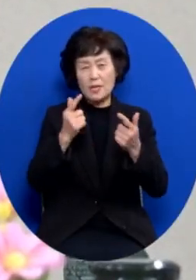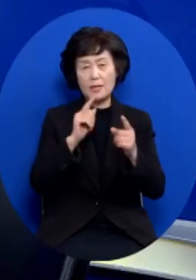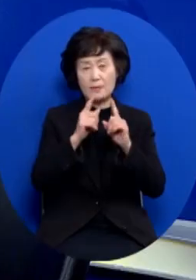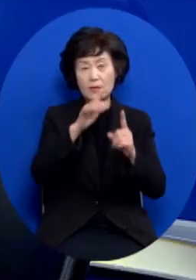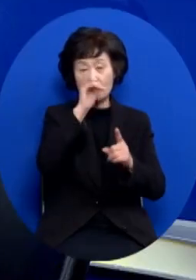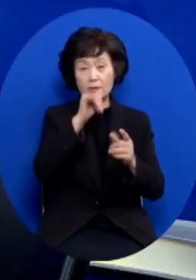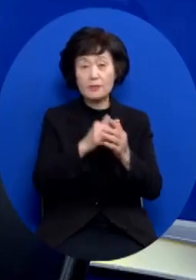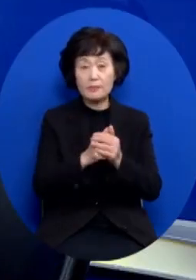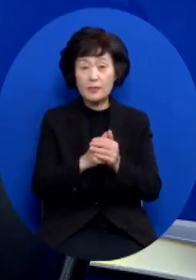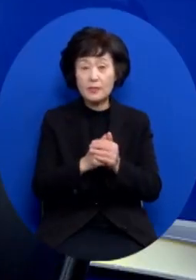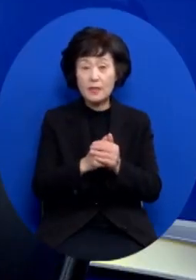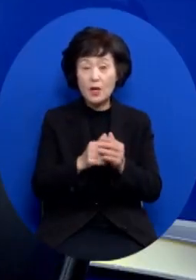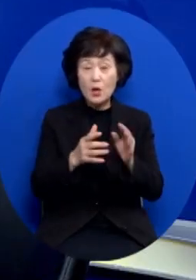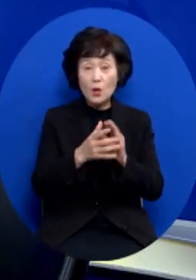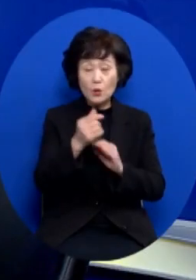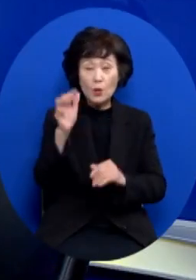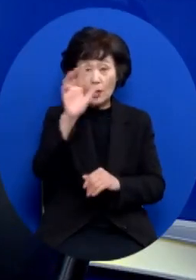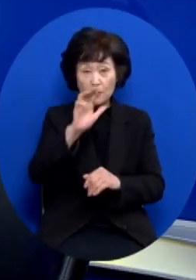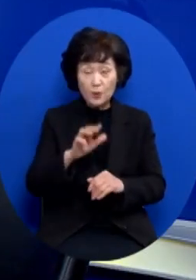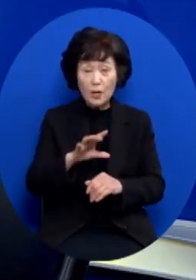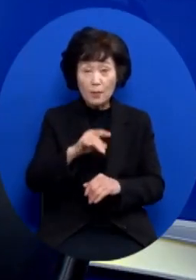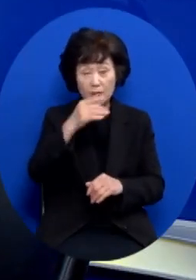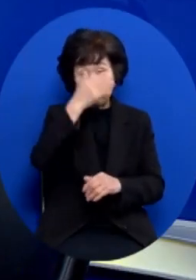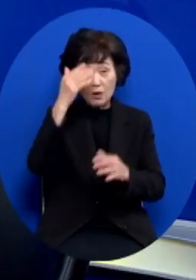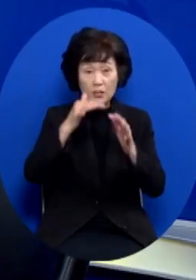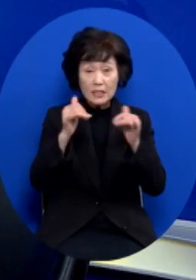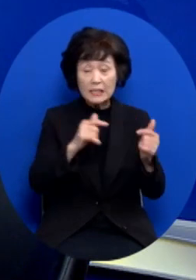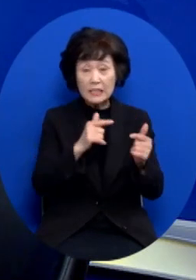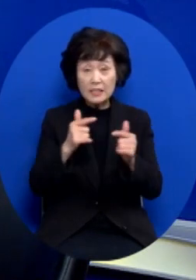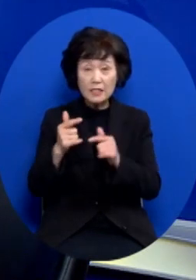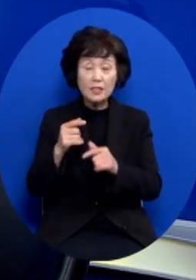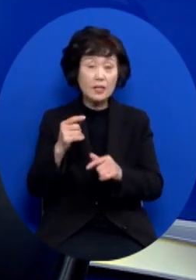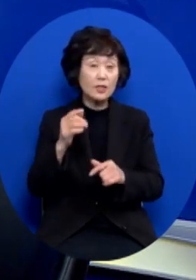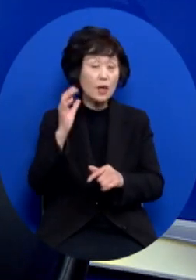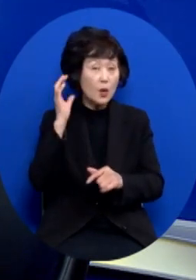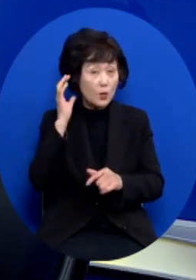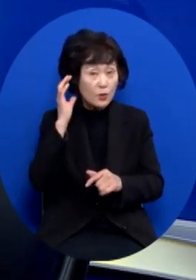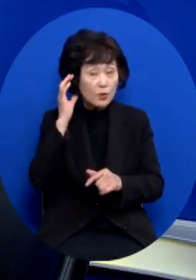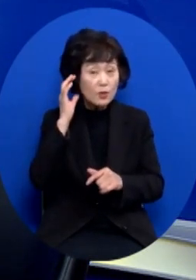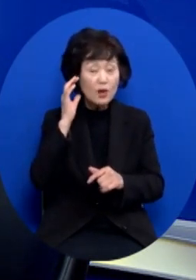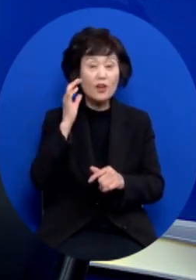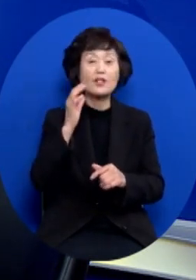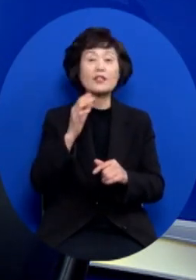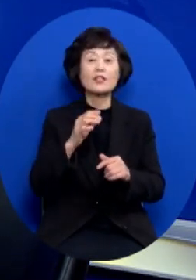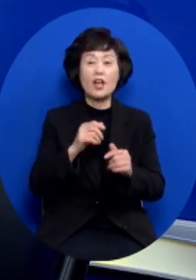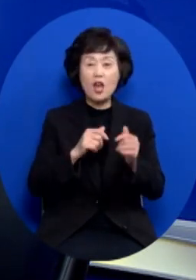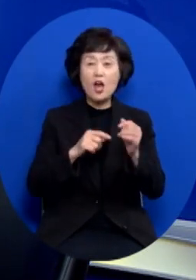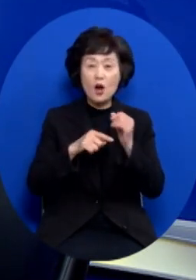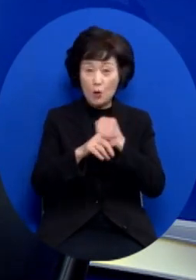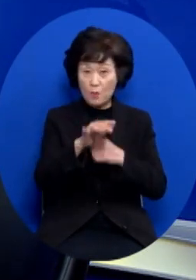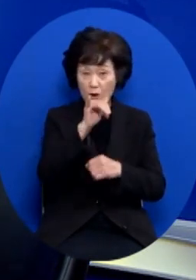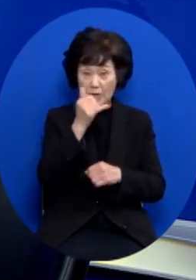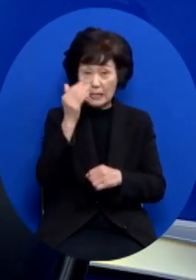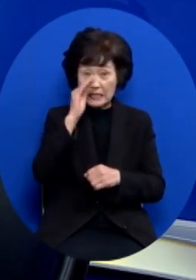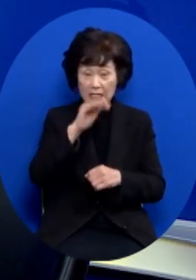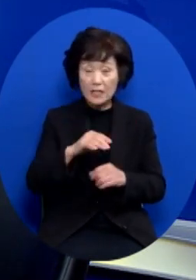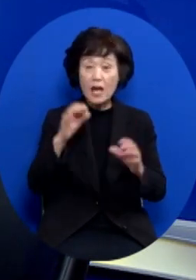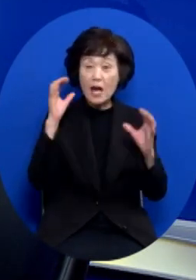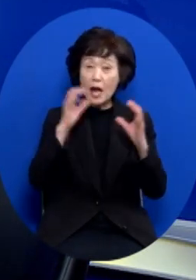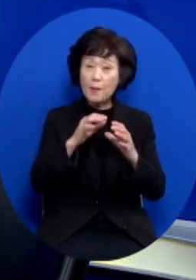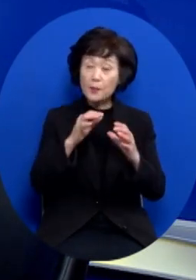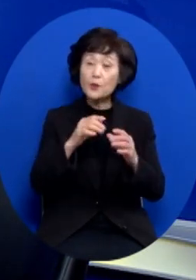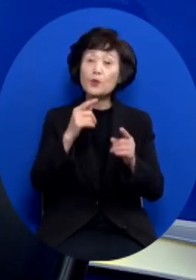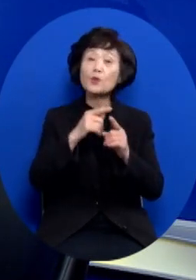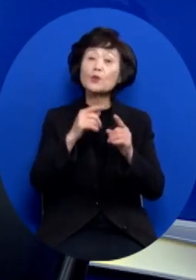예장 통합중회가 먼저 청년들의 목소리를 들으려는 노력을 했다는게 의미가 있는 것 같은데요 그러면 예장 합동은 어떤 노력을